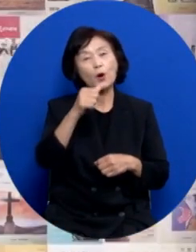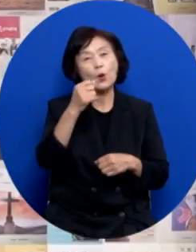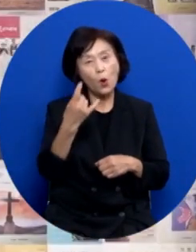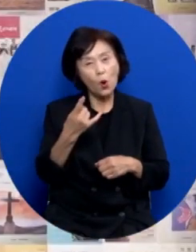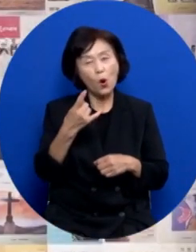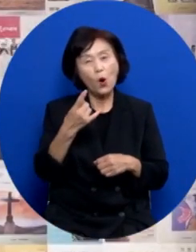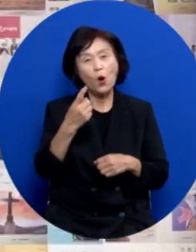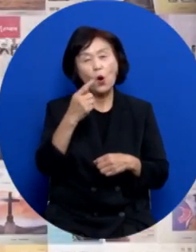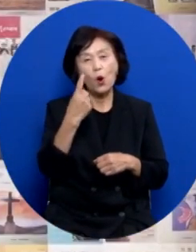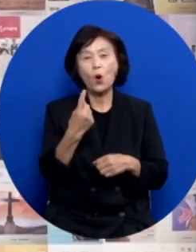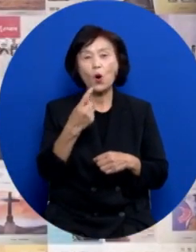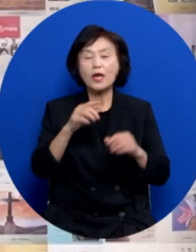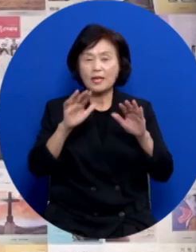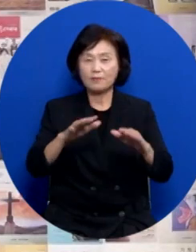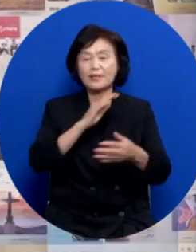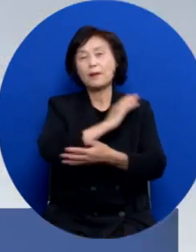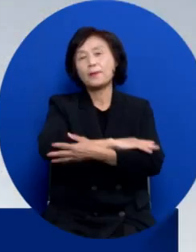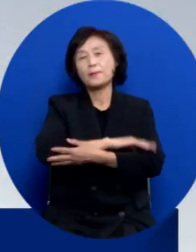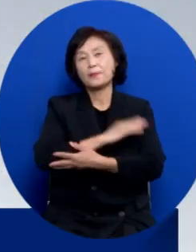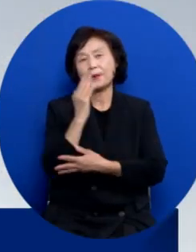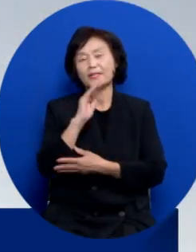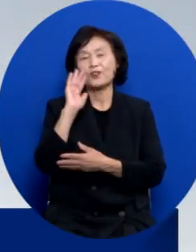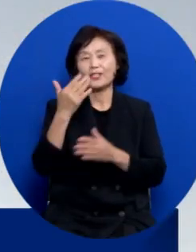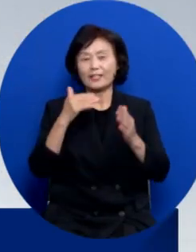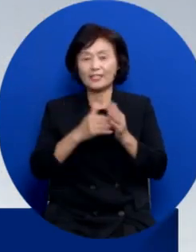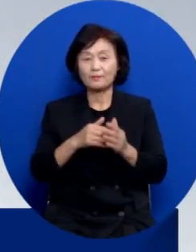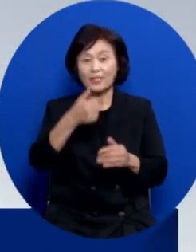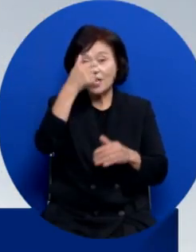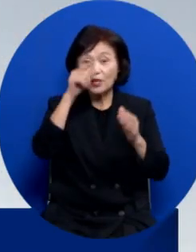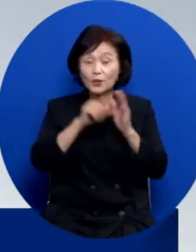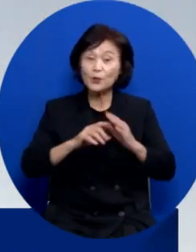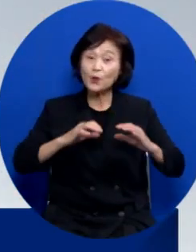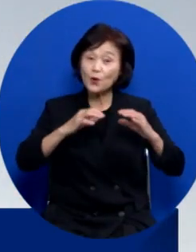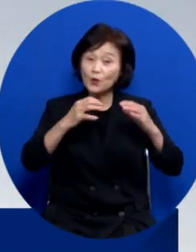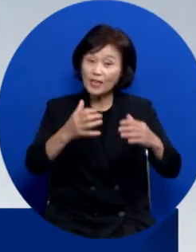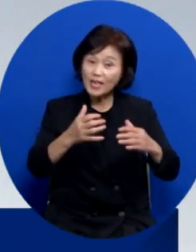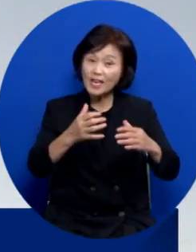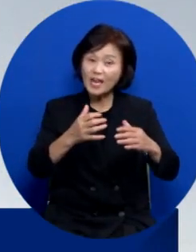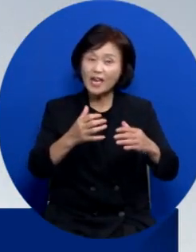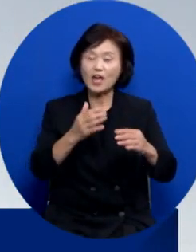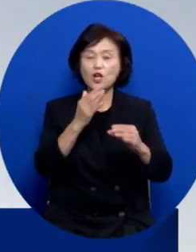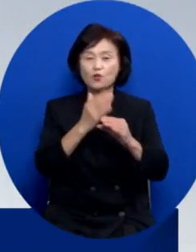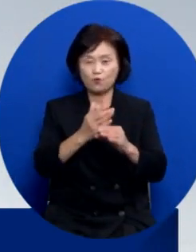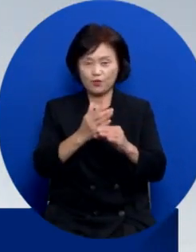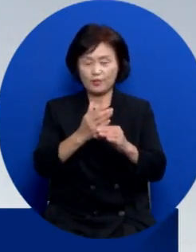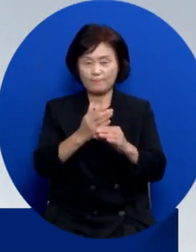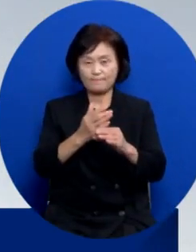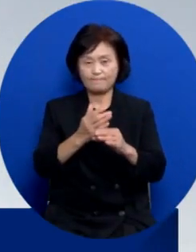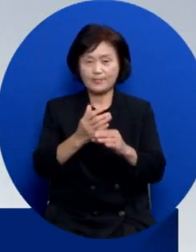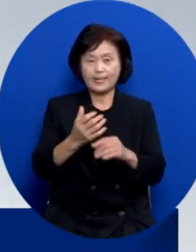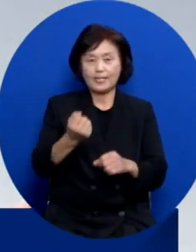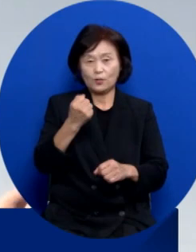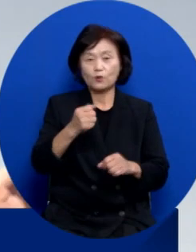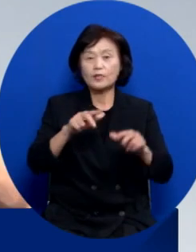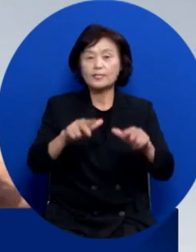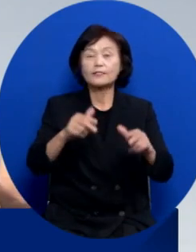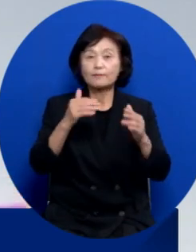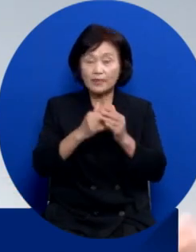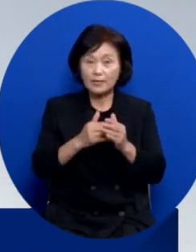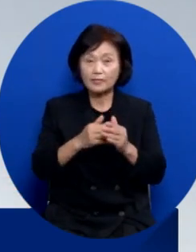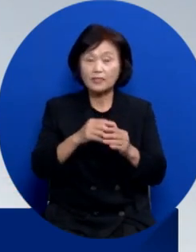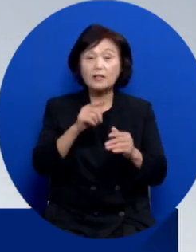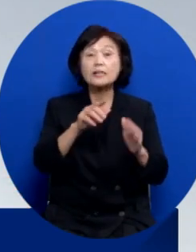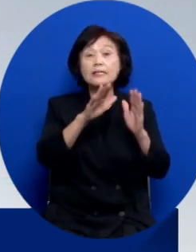발간했습니다. 기독교 세계는 중심을 잡고 지금까지 그대로